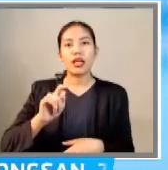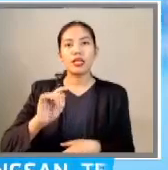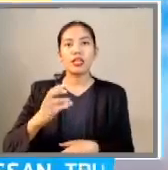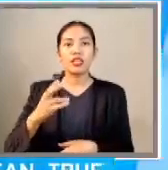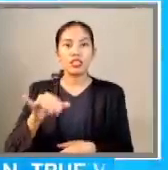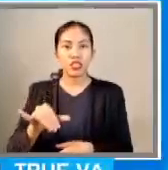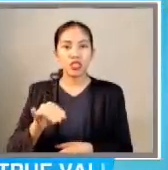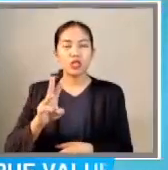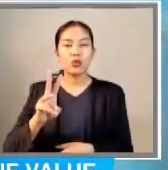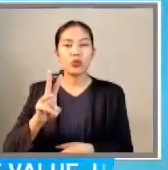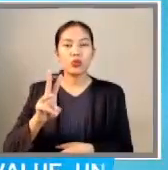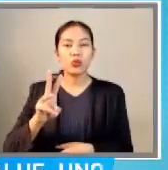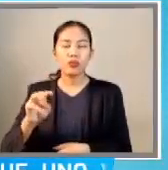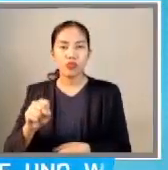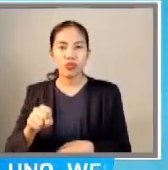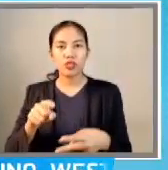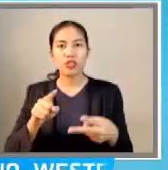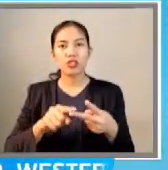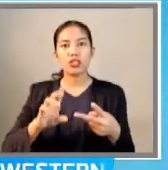performers.